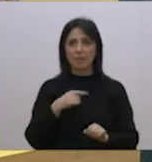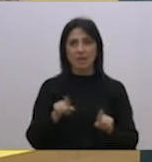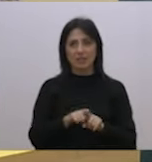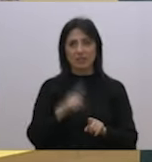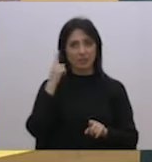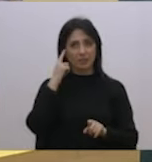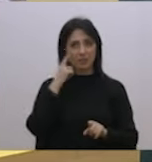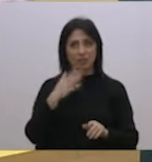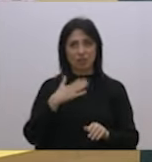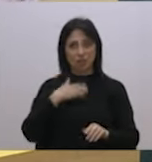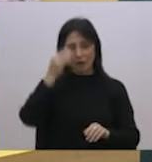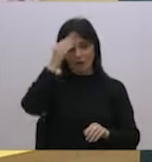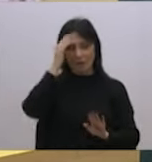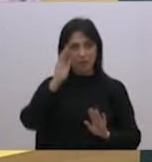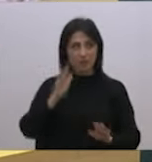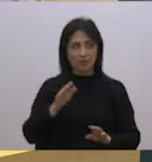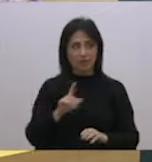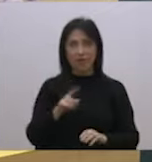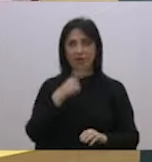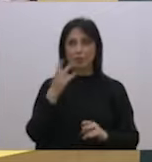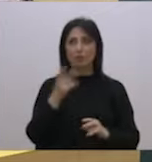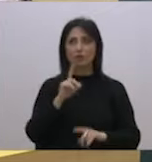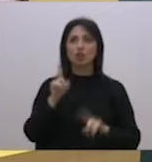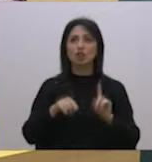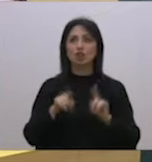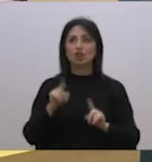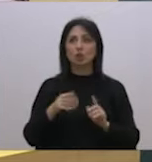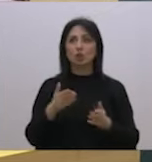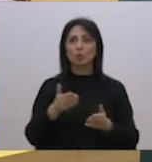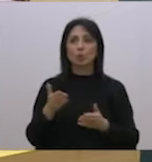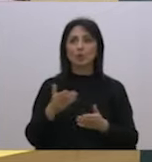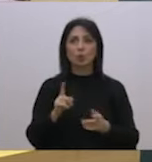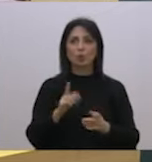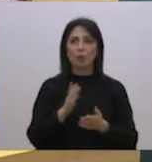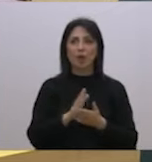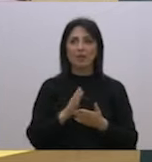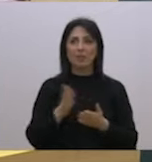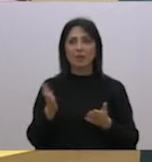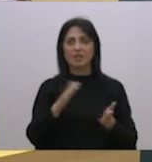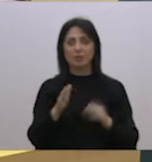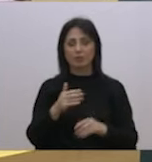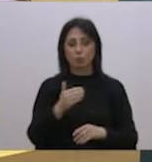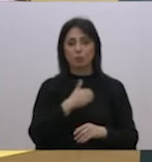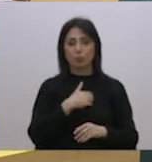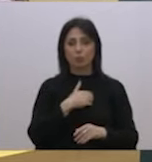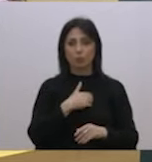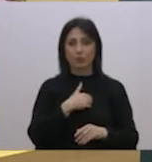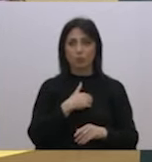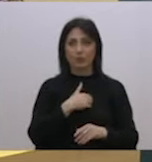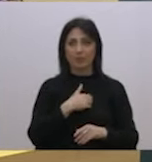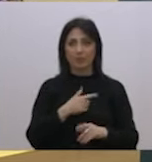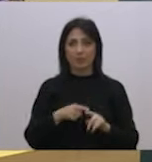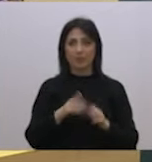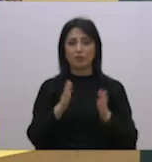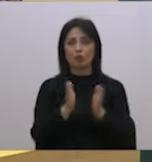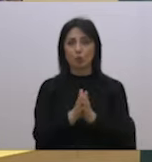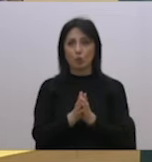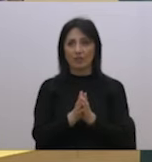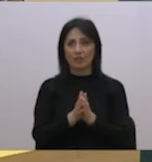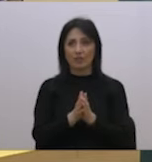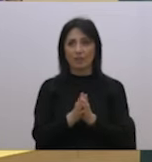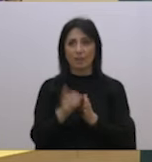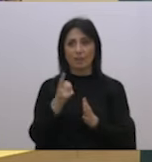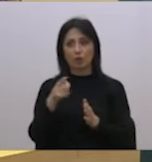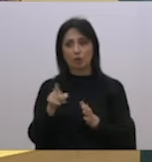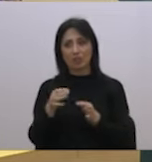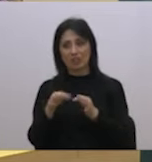ჩემი სუბიექტური აზრია. Რა თქმა უნდა, ახლა ზოგადსაცში თუ არ არის ის და მაინც უნდა იმას თხოვენ, რომ მარტო